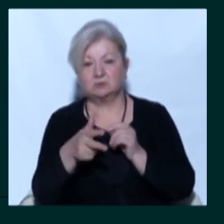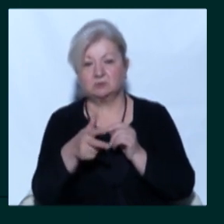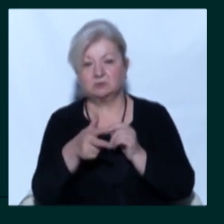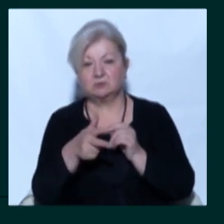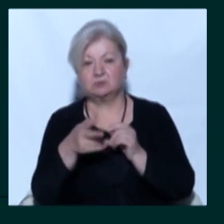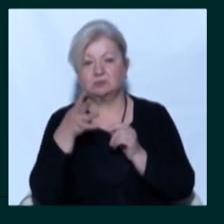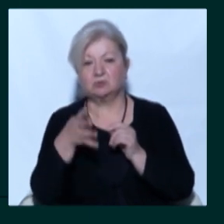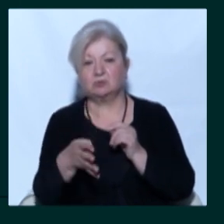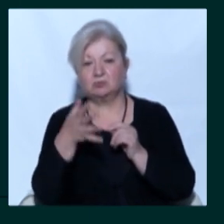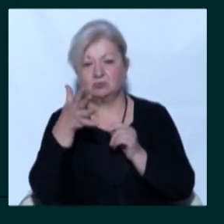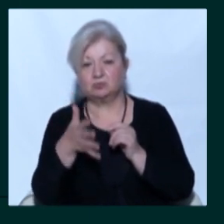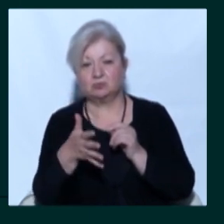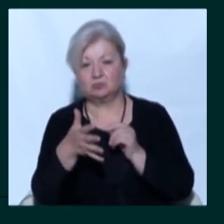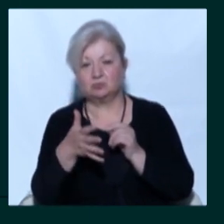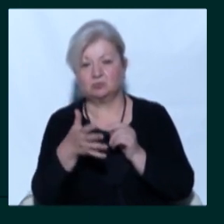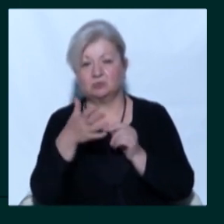5000, გავყვეთ ზევით.